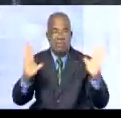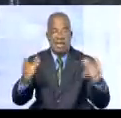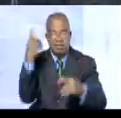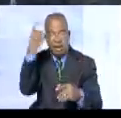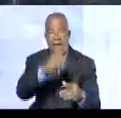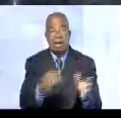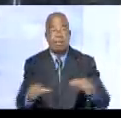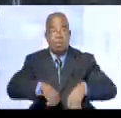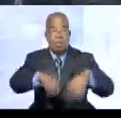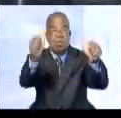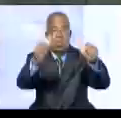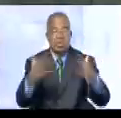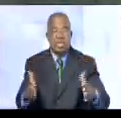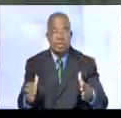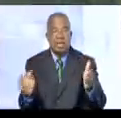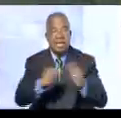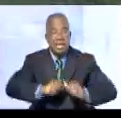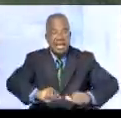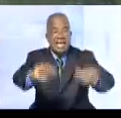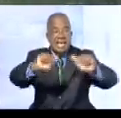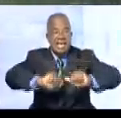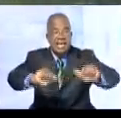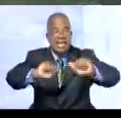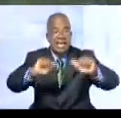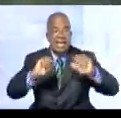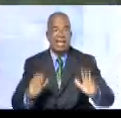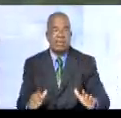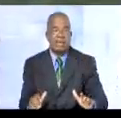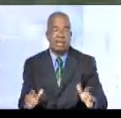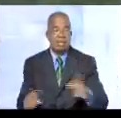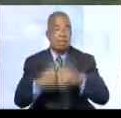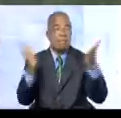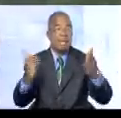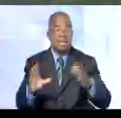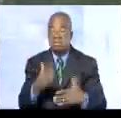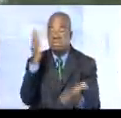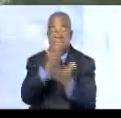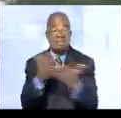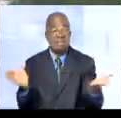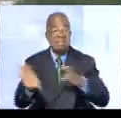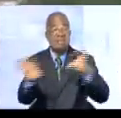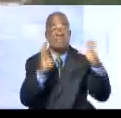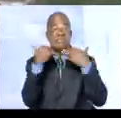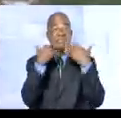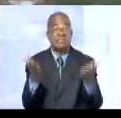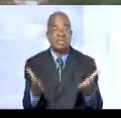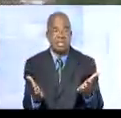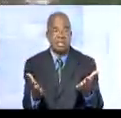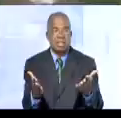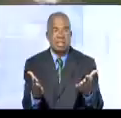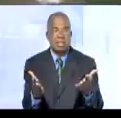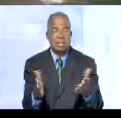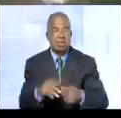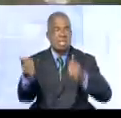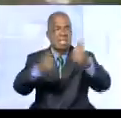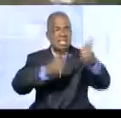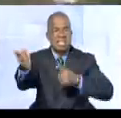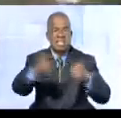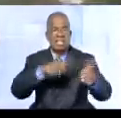honoré à ses engagements. Longtemps réclamée par les populations riveraines, la gestion des lieux est désormais leur